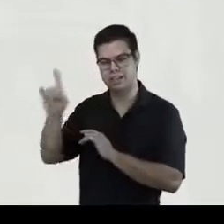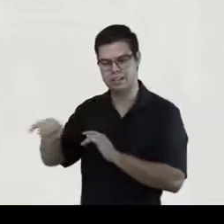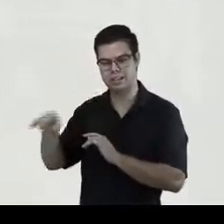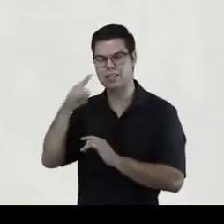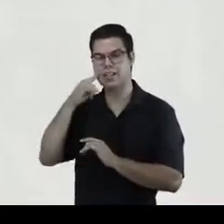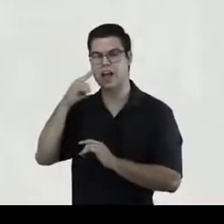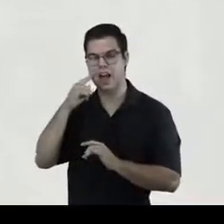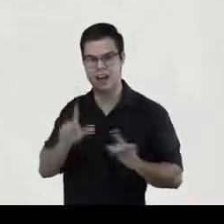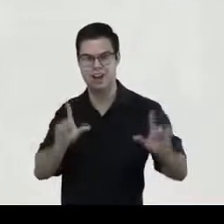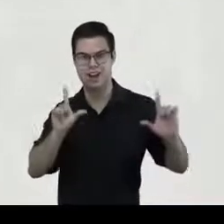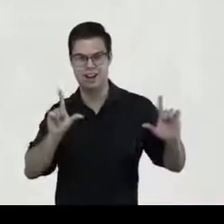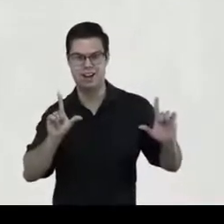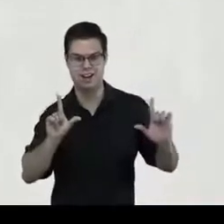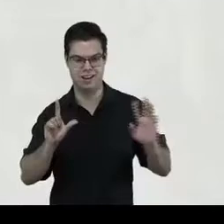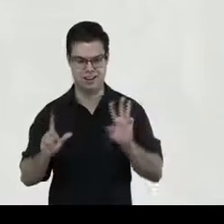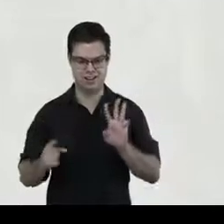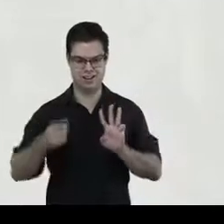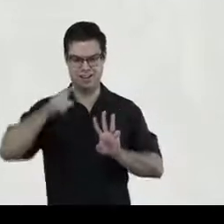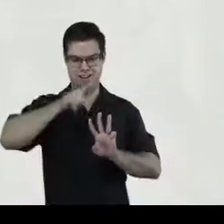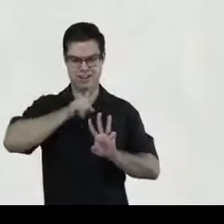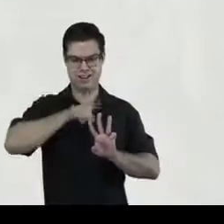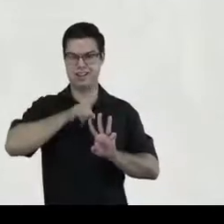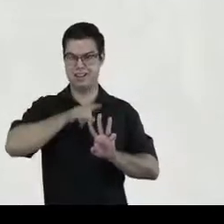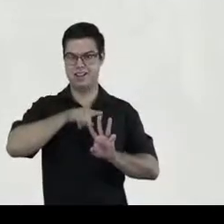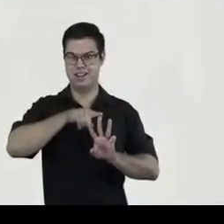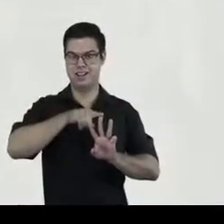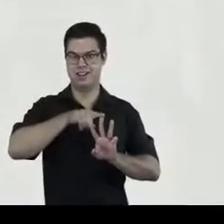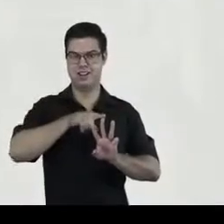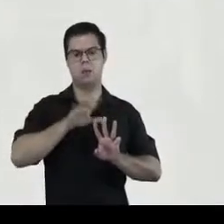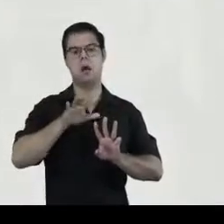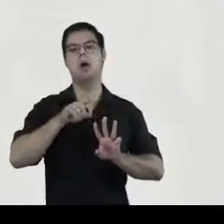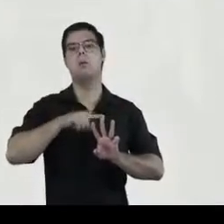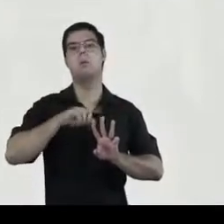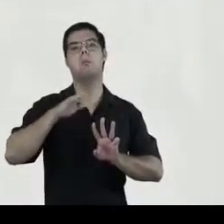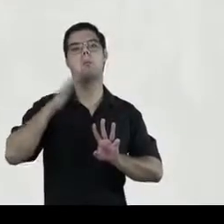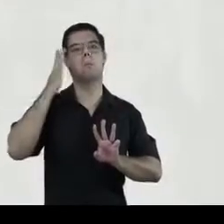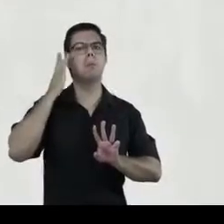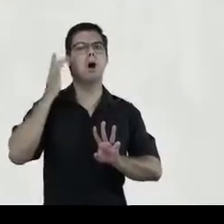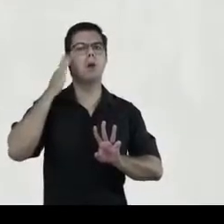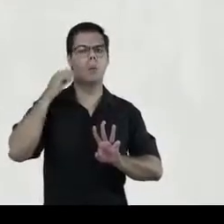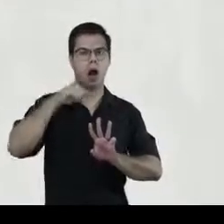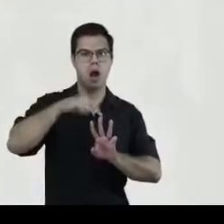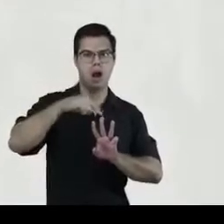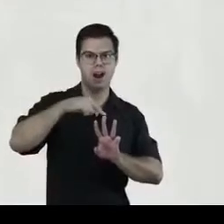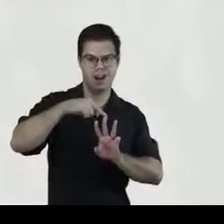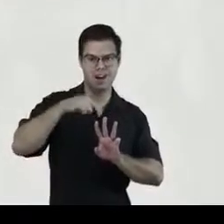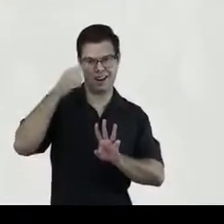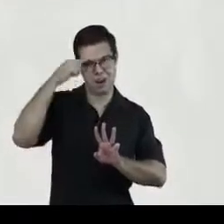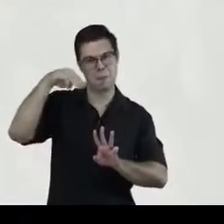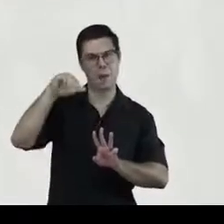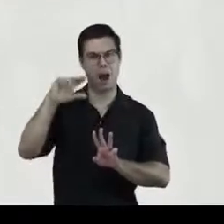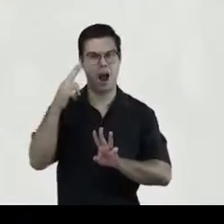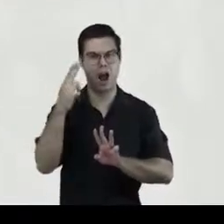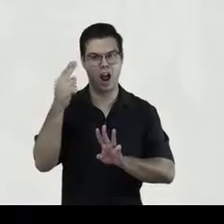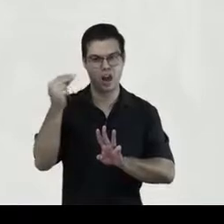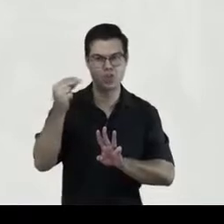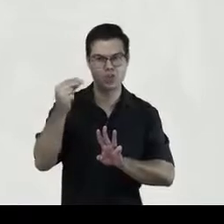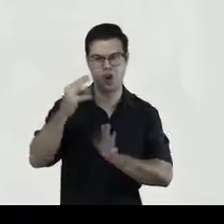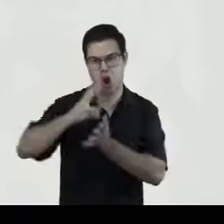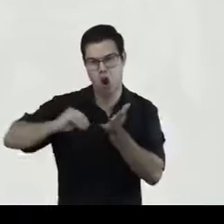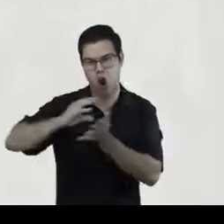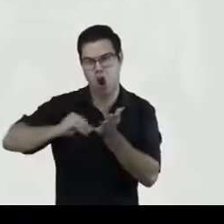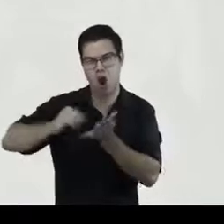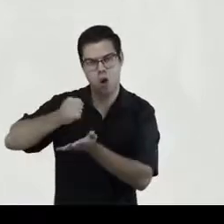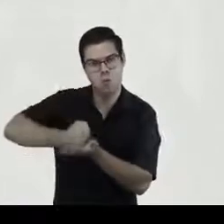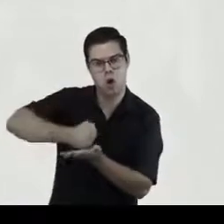was auf einen Satz Stempel zurückgeht. Der Unterschied ist, dass unterschiedliche Sätze, Matrizen, zum Beispiel unterschiedliche Abstände